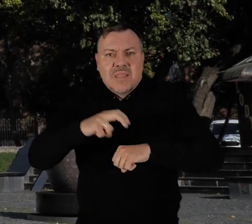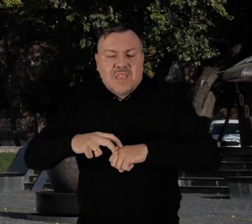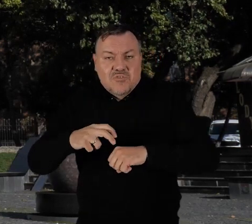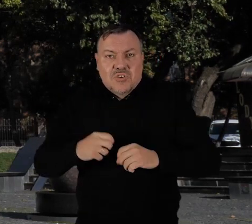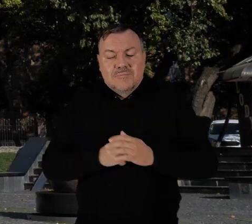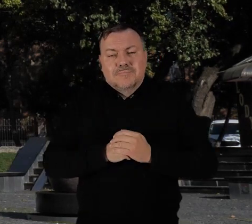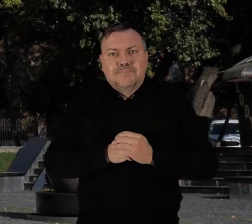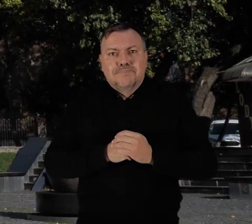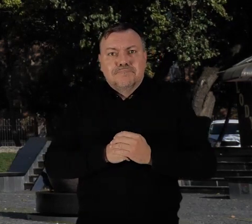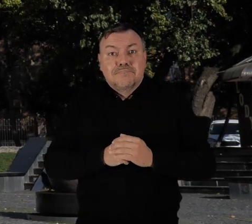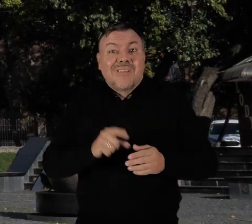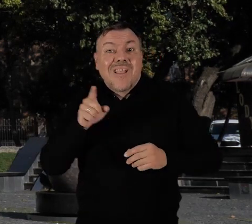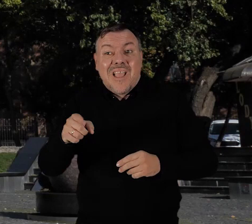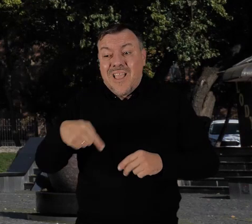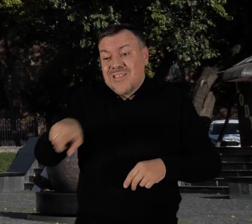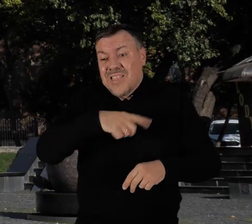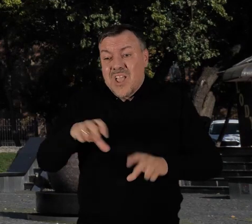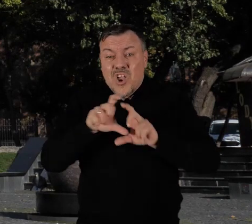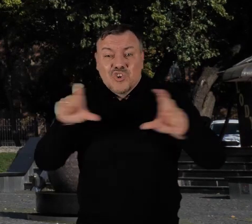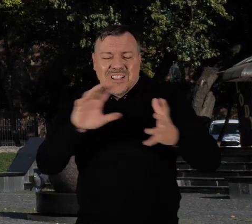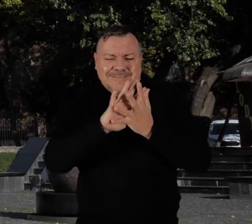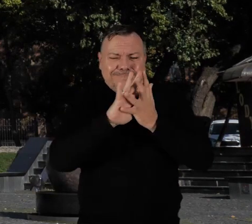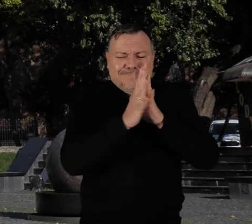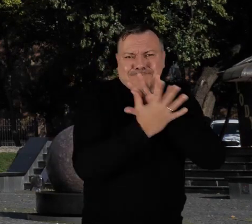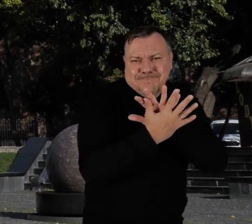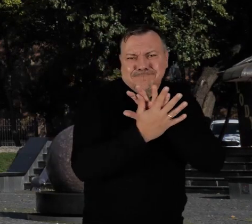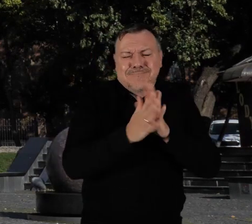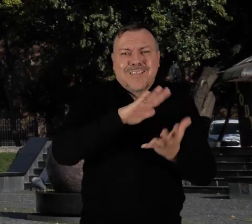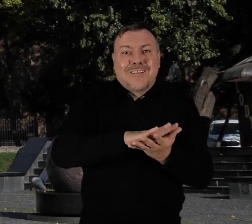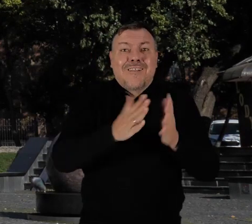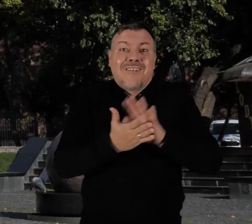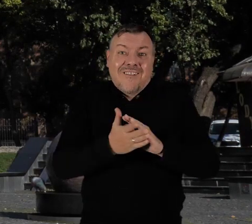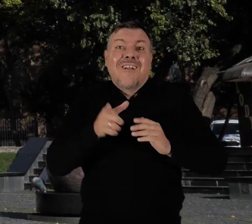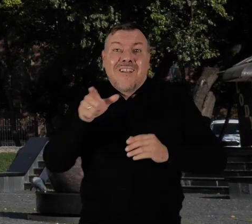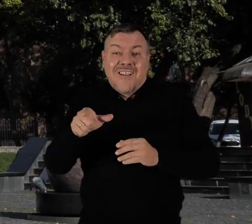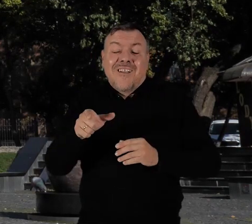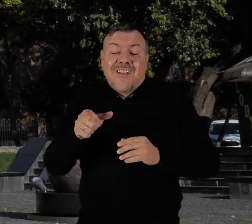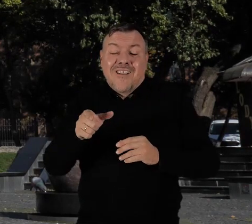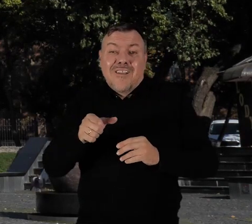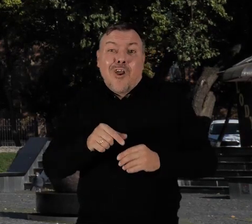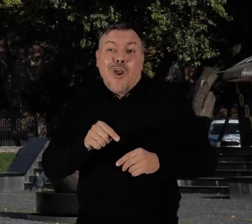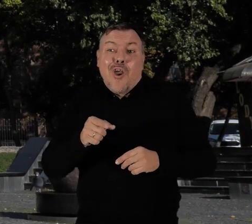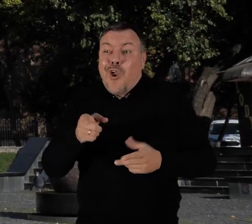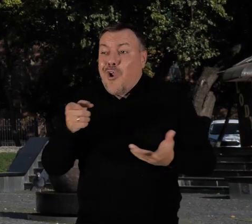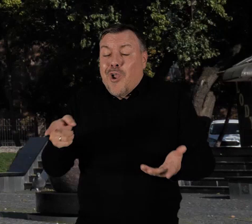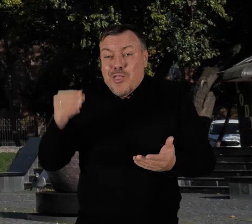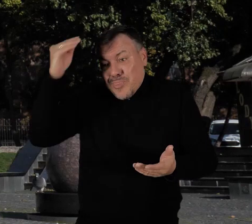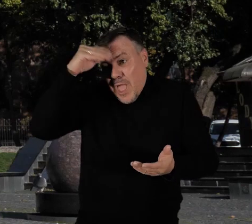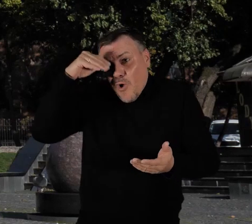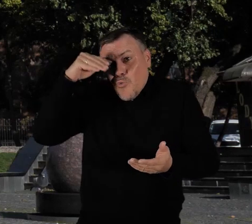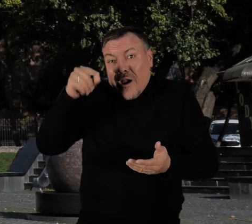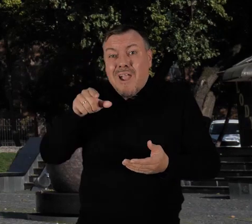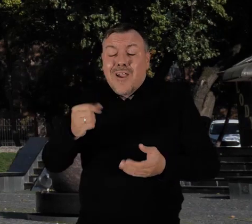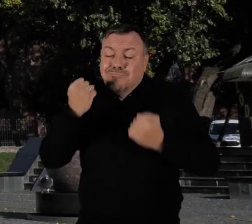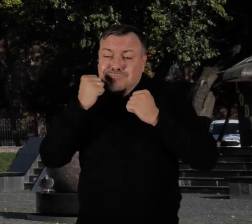badawczego. Nasze czasy skomercjalizowały, podobnie jak wiele innych rzeczy, także uprawianie nauki. Nie idzie tylko o to,